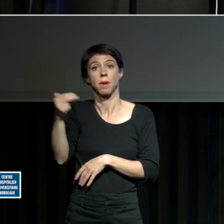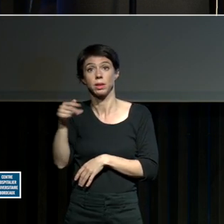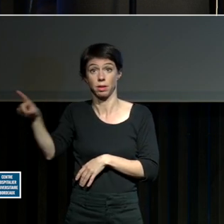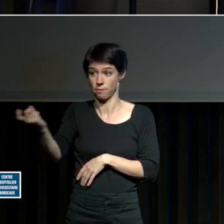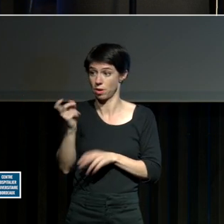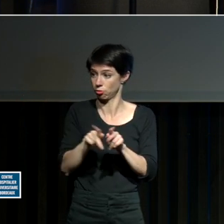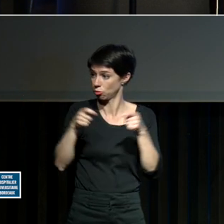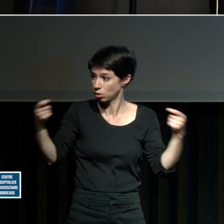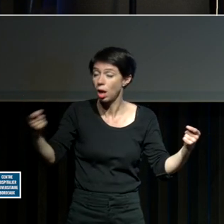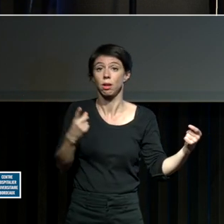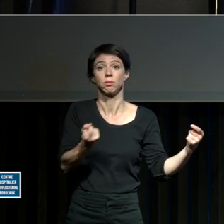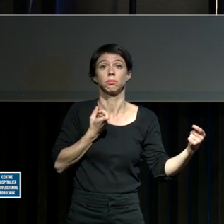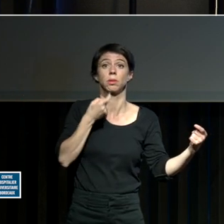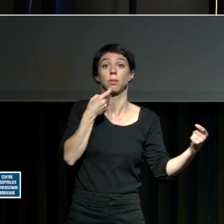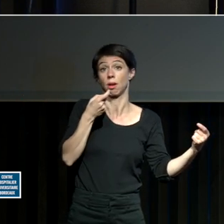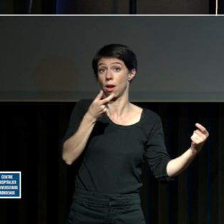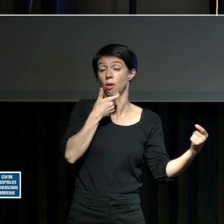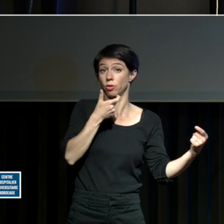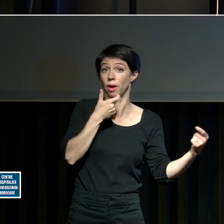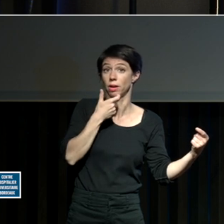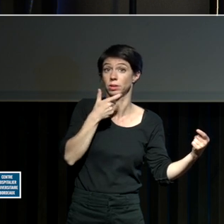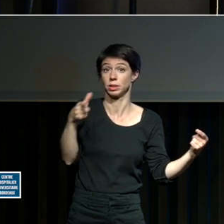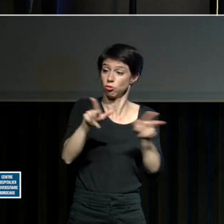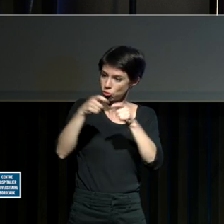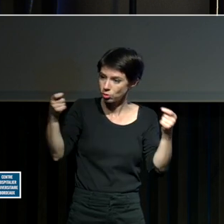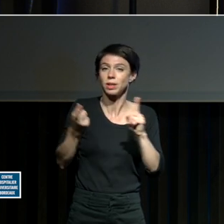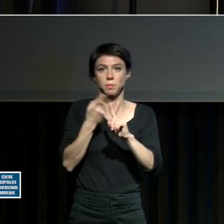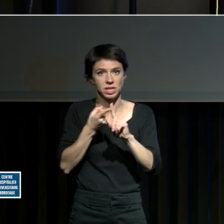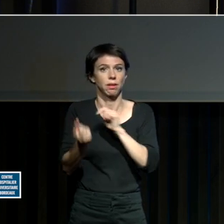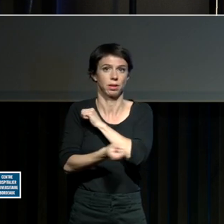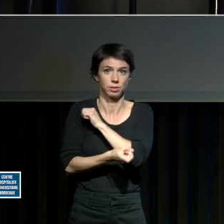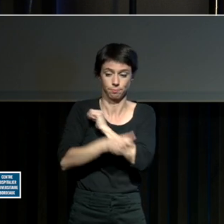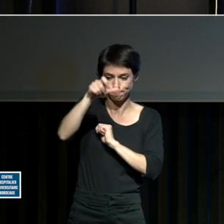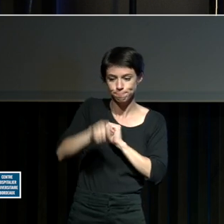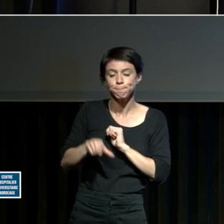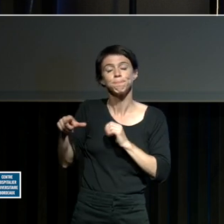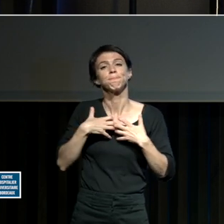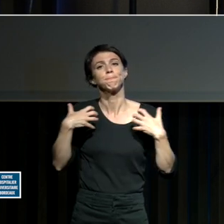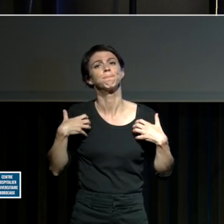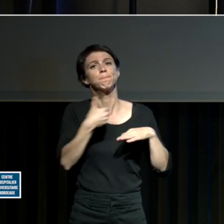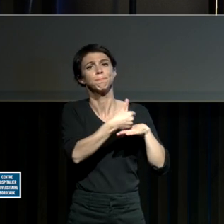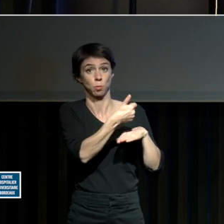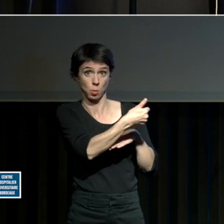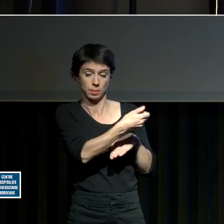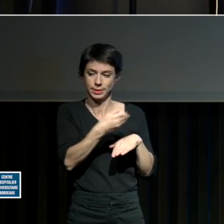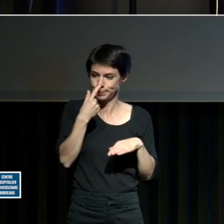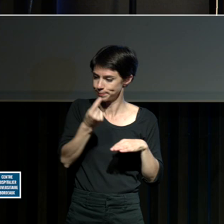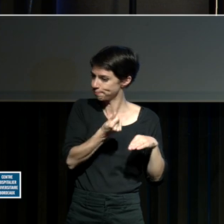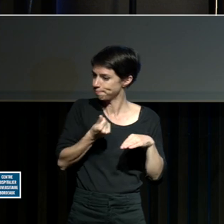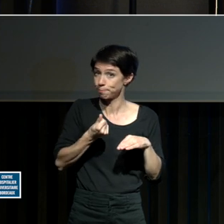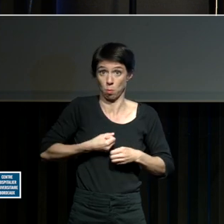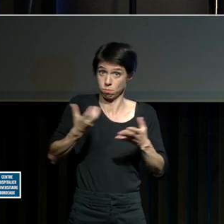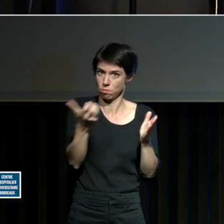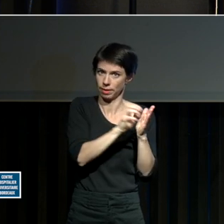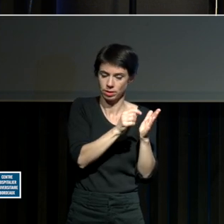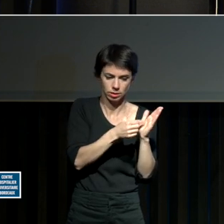British Journal of Addiction. Et Goodman, dans cet article, postulait l'existence, finalement,